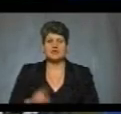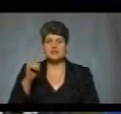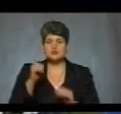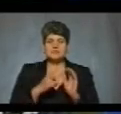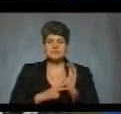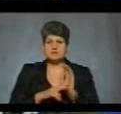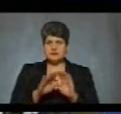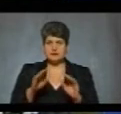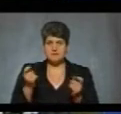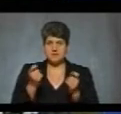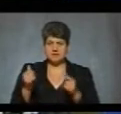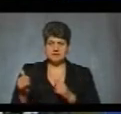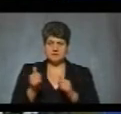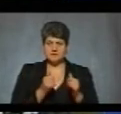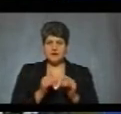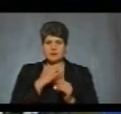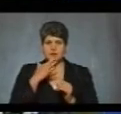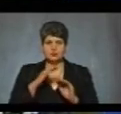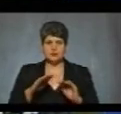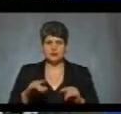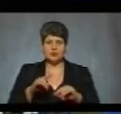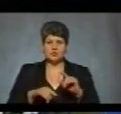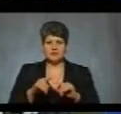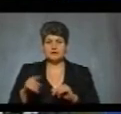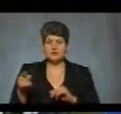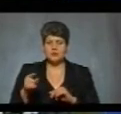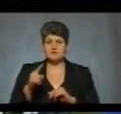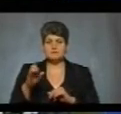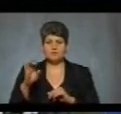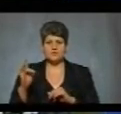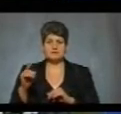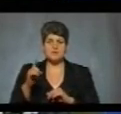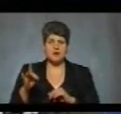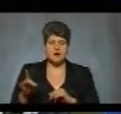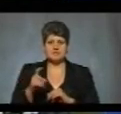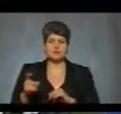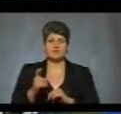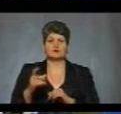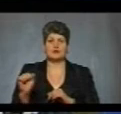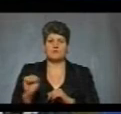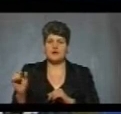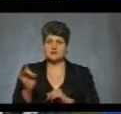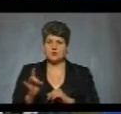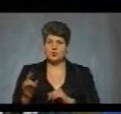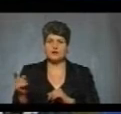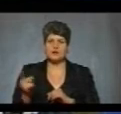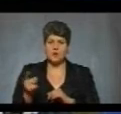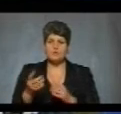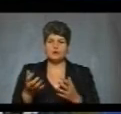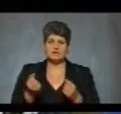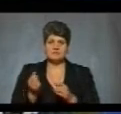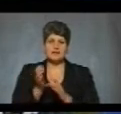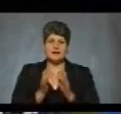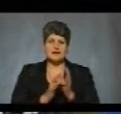Сімдесят дітей з малозабезпечених і багатодітних родин Тернопільського, Зборівського, Збаразького, Теребовлянського районів та Тернополя отримали